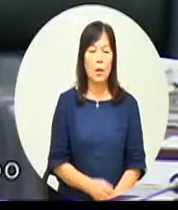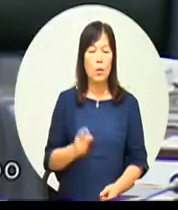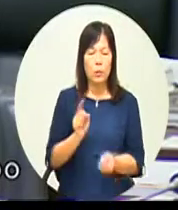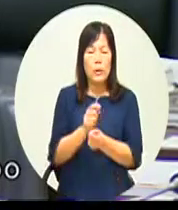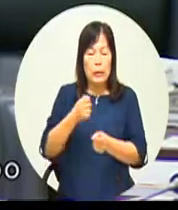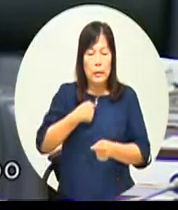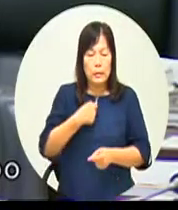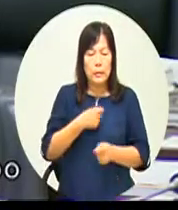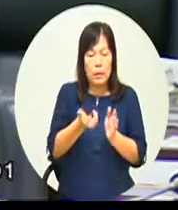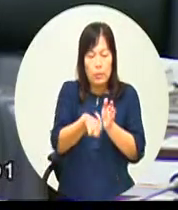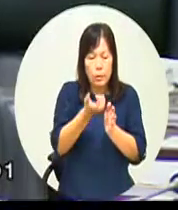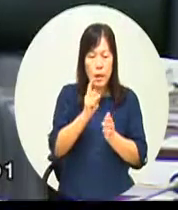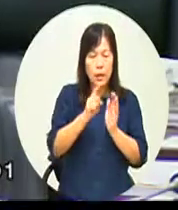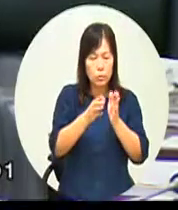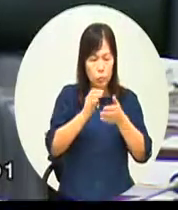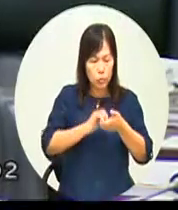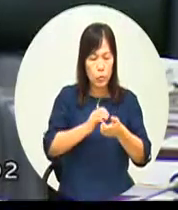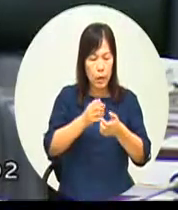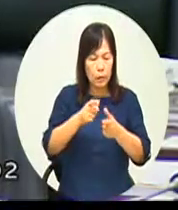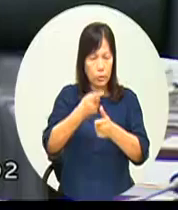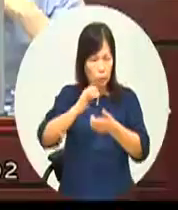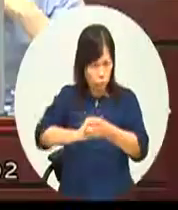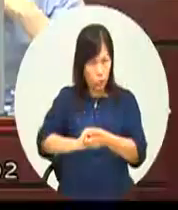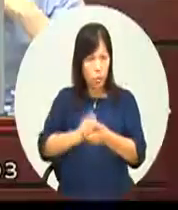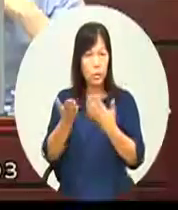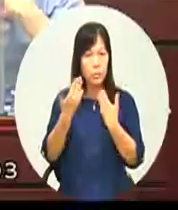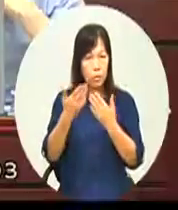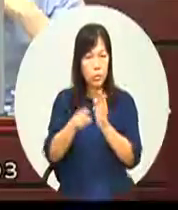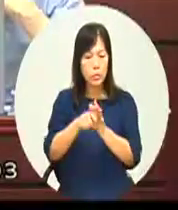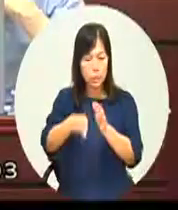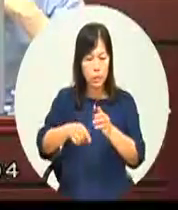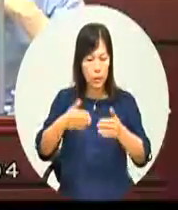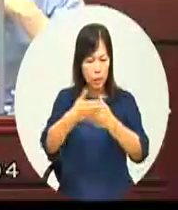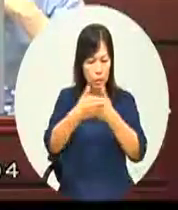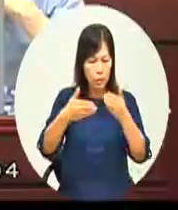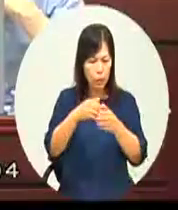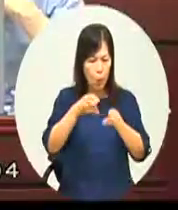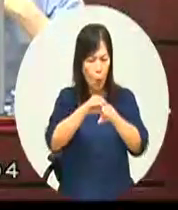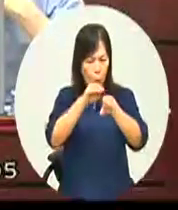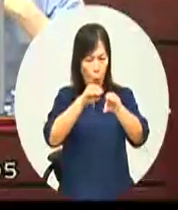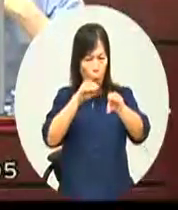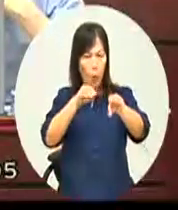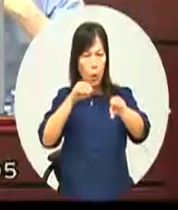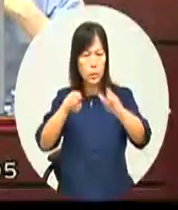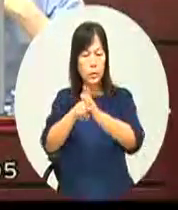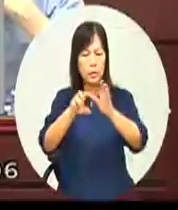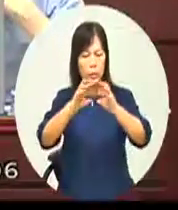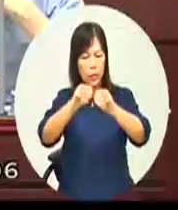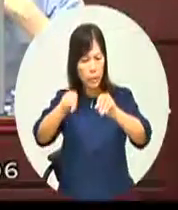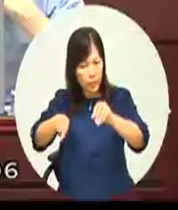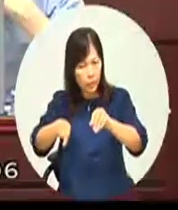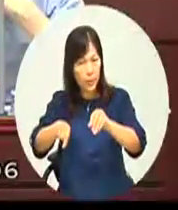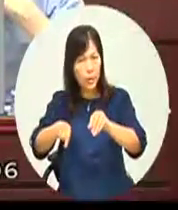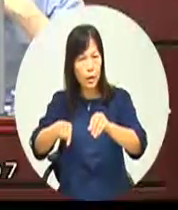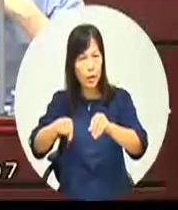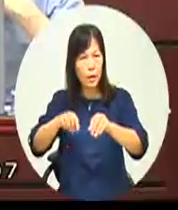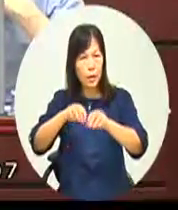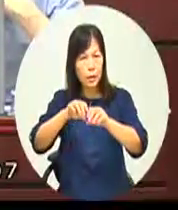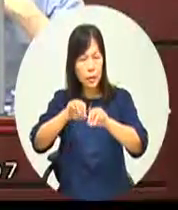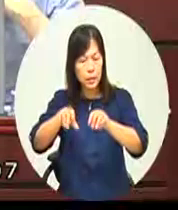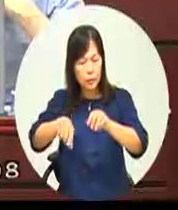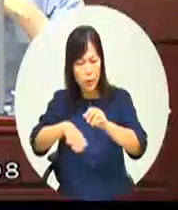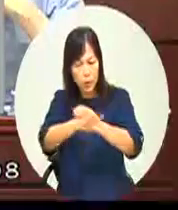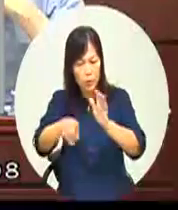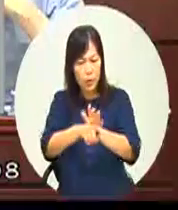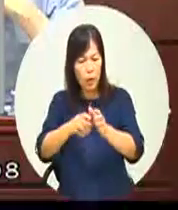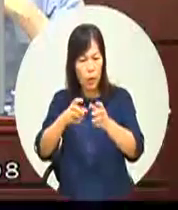刚才我才说，我们要确认到底这边的交通拥塞是 因为地面的交通太过于多